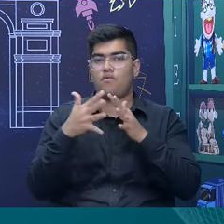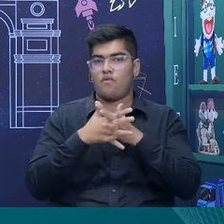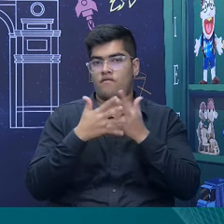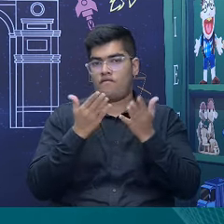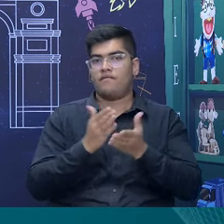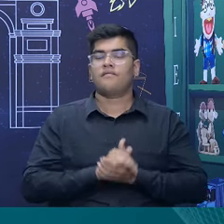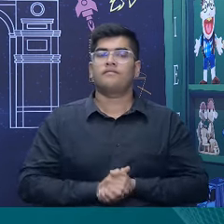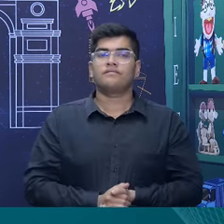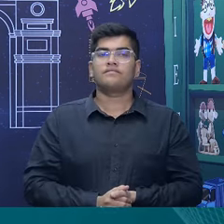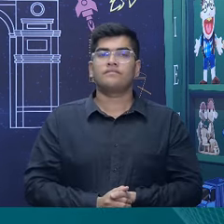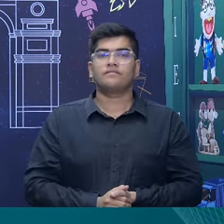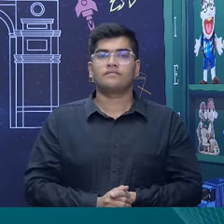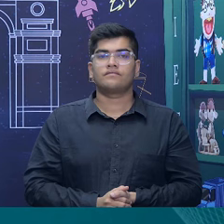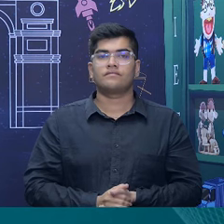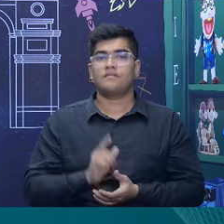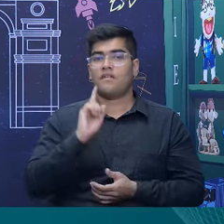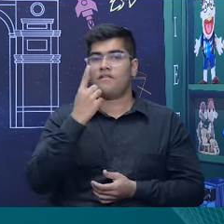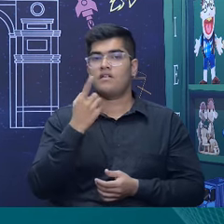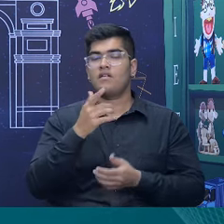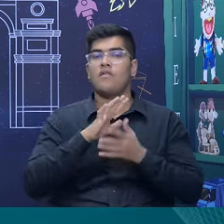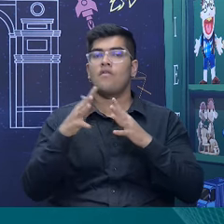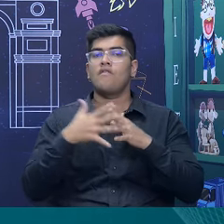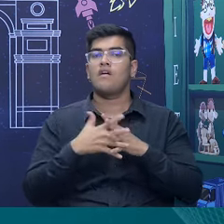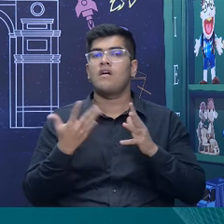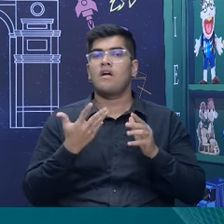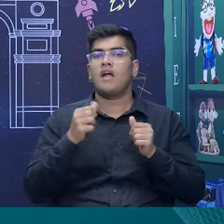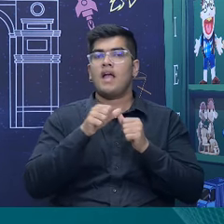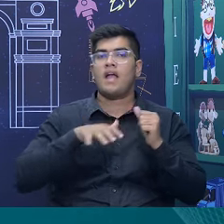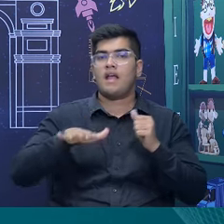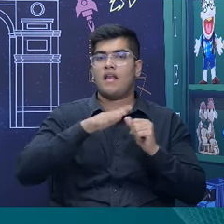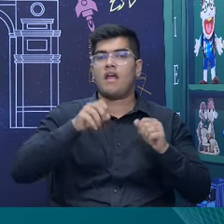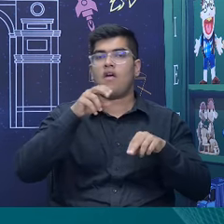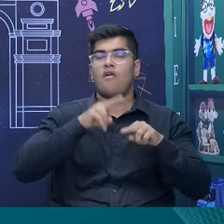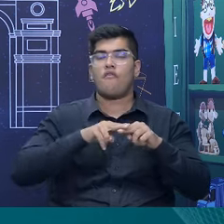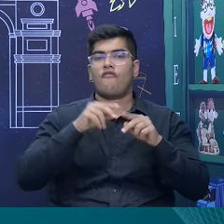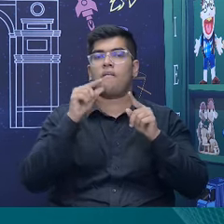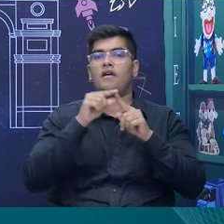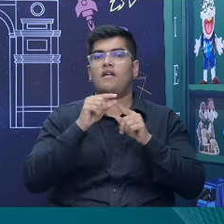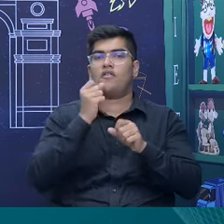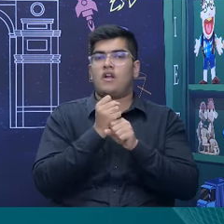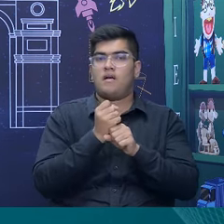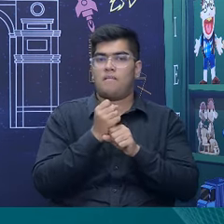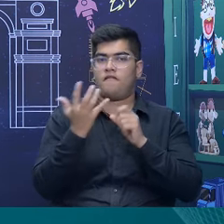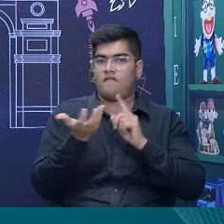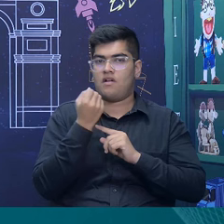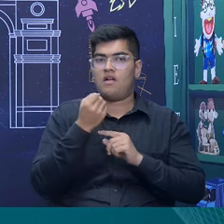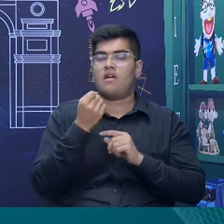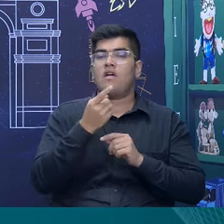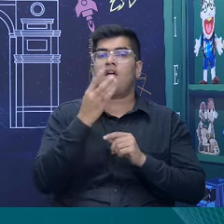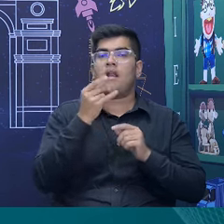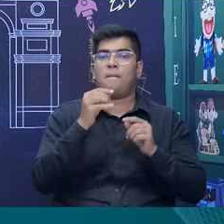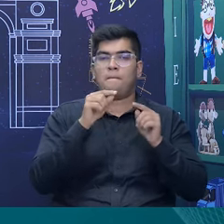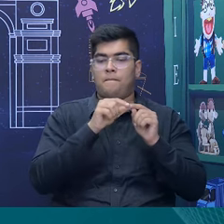ले आज का होमवर्क है क्वेश्चन नंबर वन फाइंड द एरिया ऑफ पैरेललोग्राम बेस 5